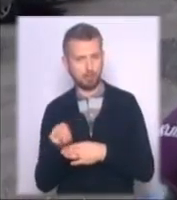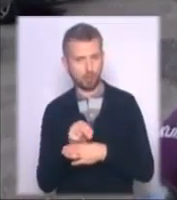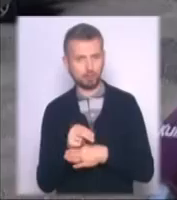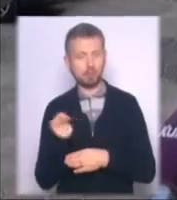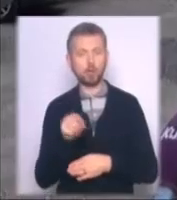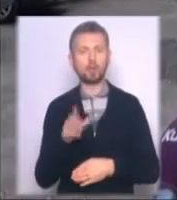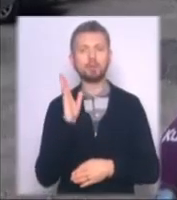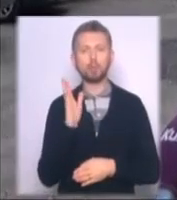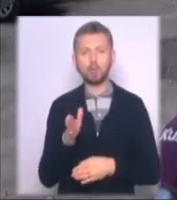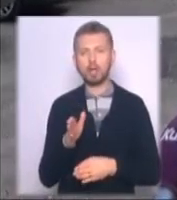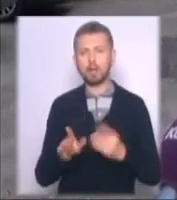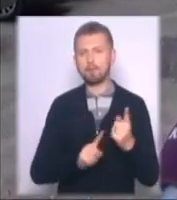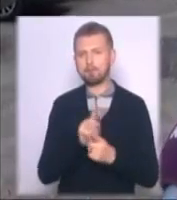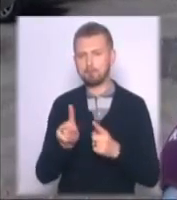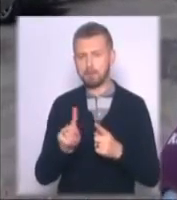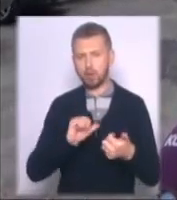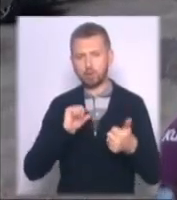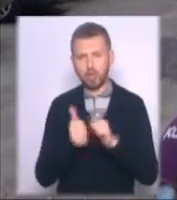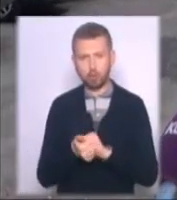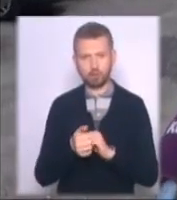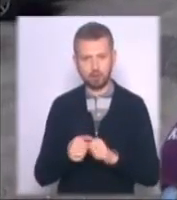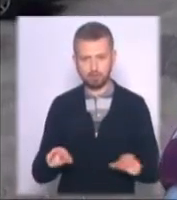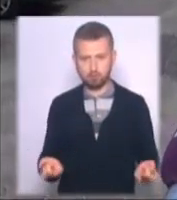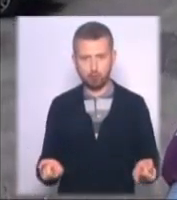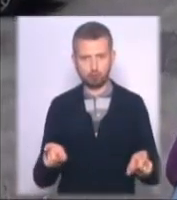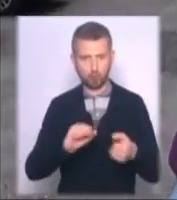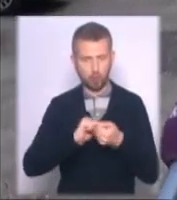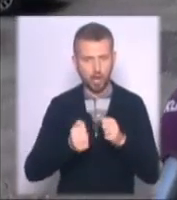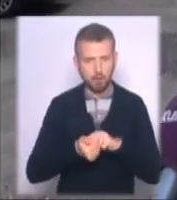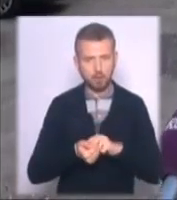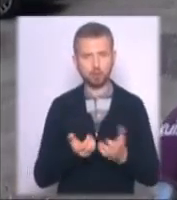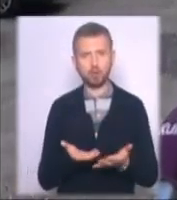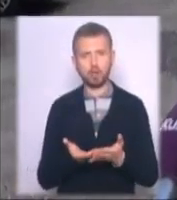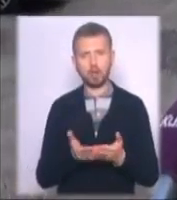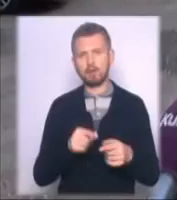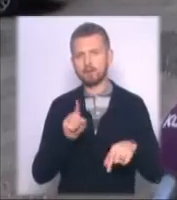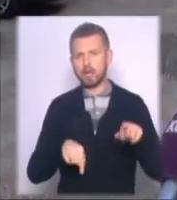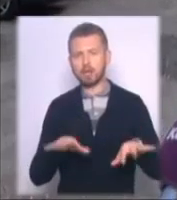буде переустановка бордюрного каменю, переустановка в деяких містах